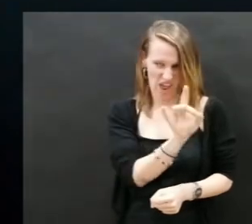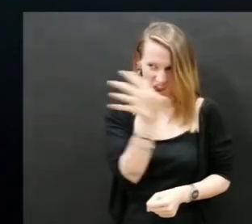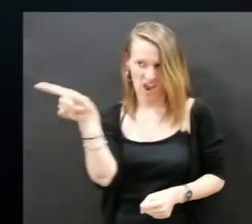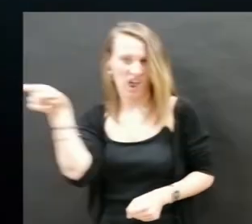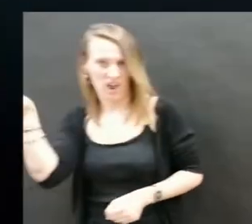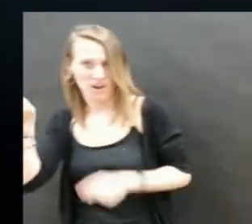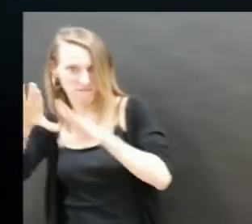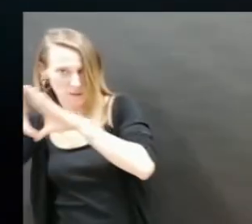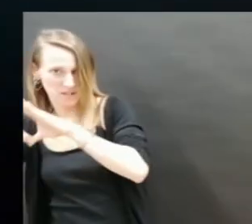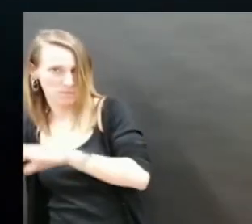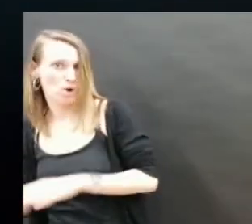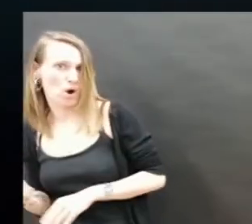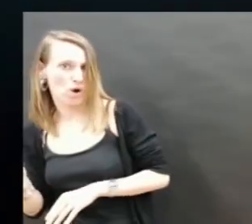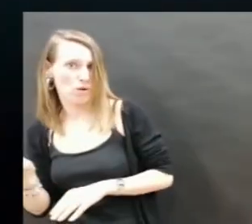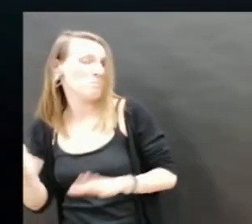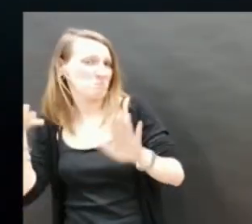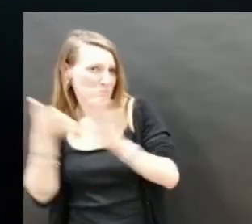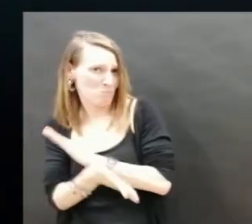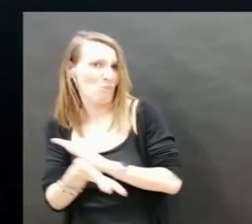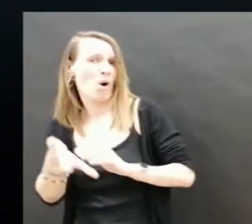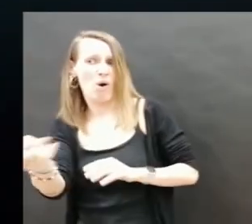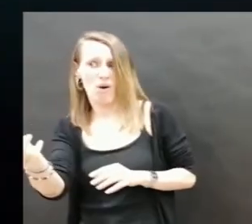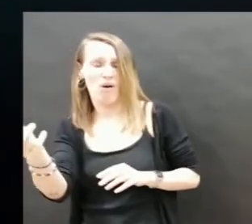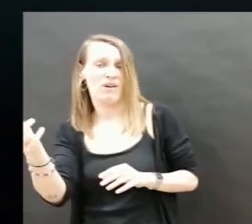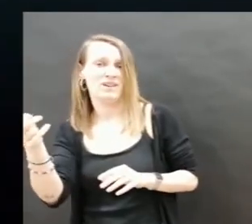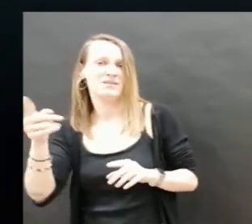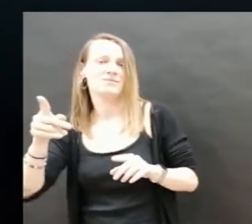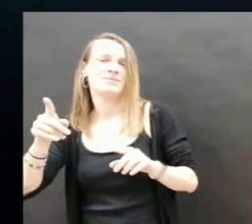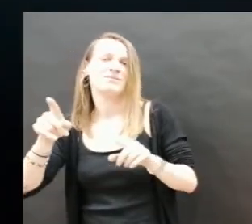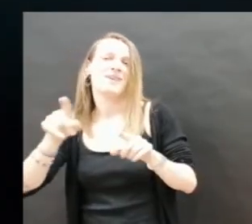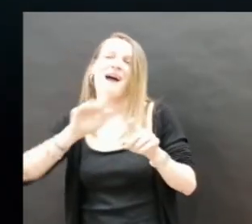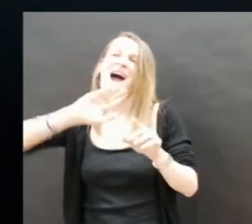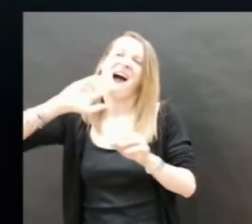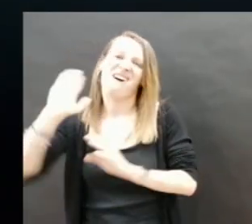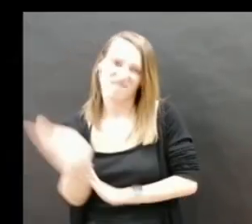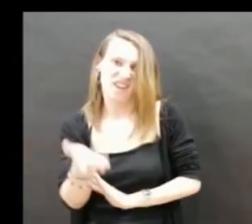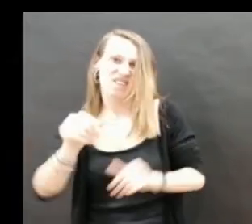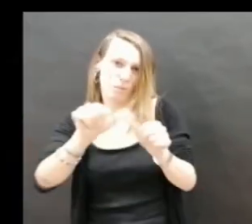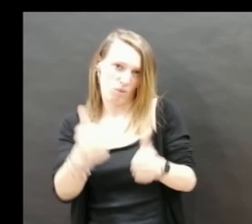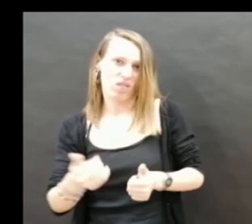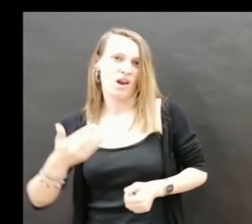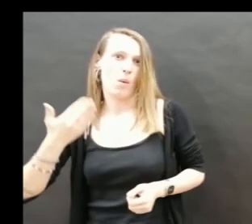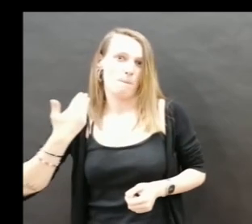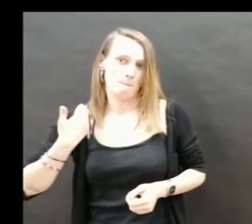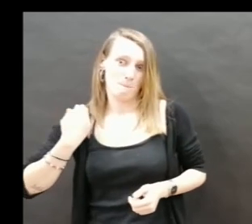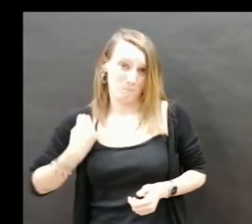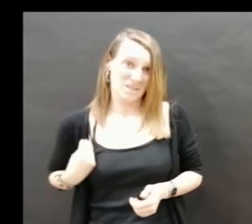sobre el feminisme, perquè això està perpetuant exactament el mateix model que volem canviar.